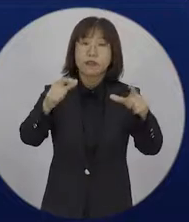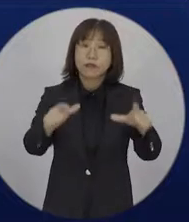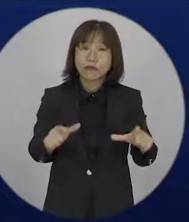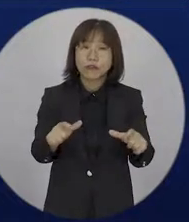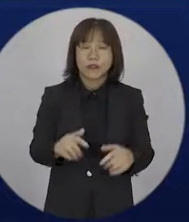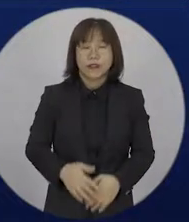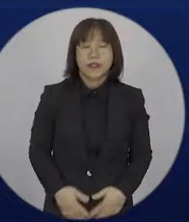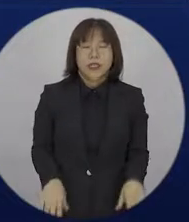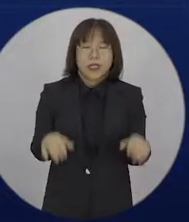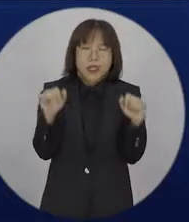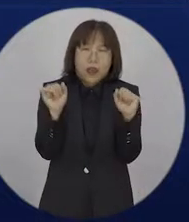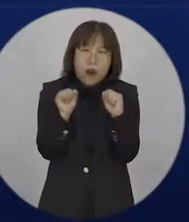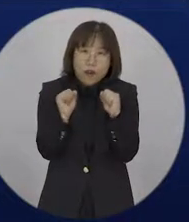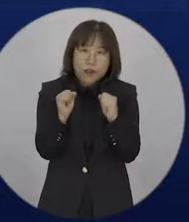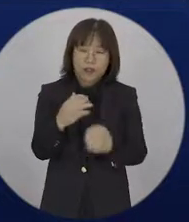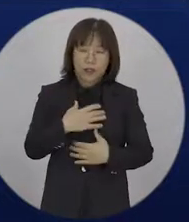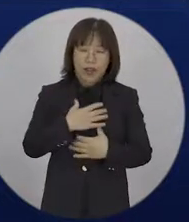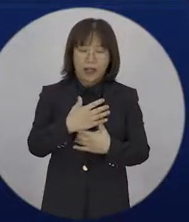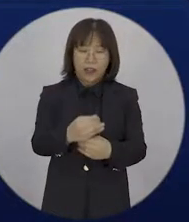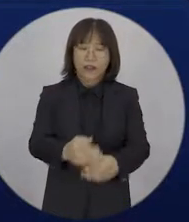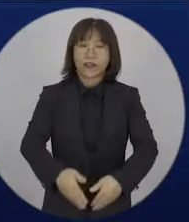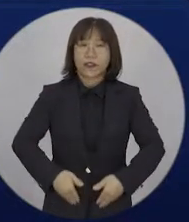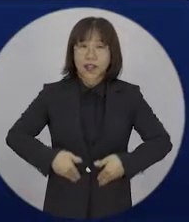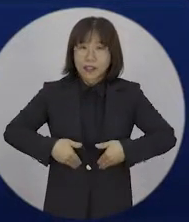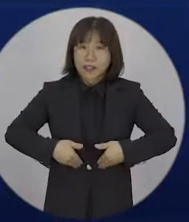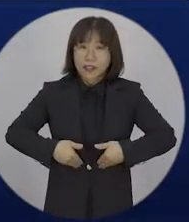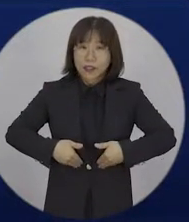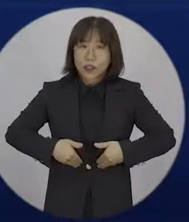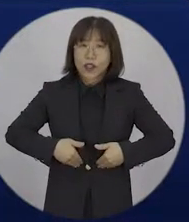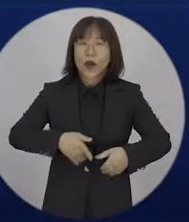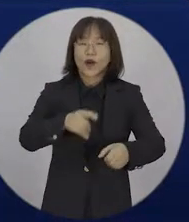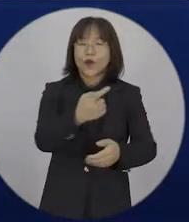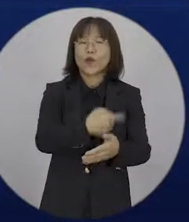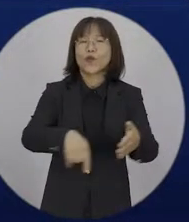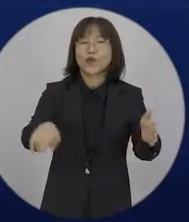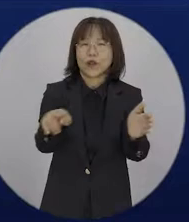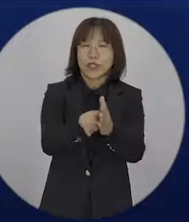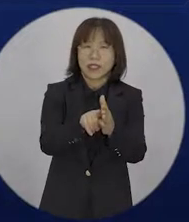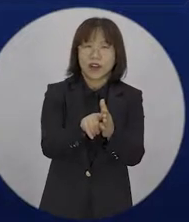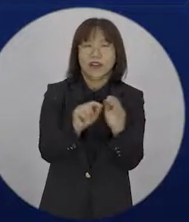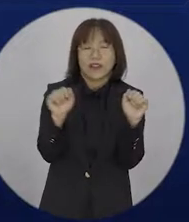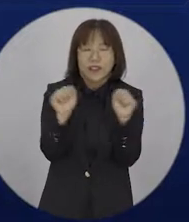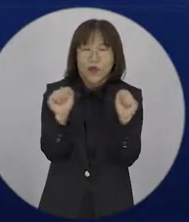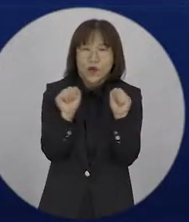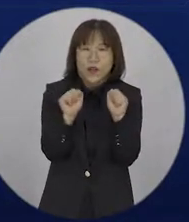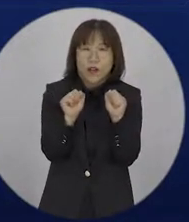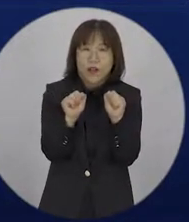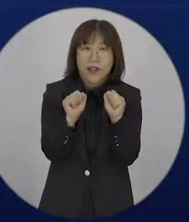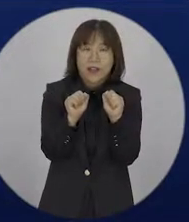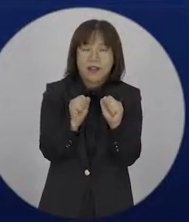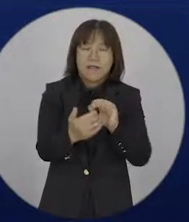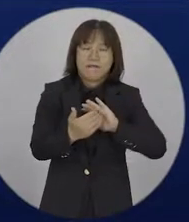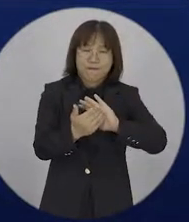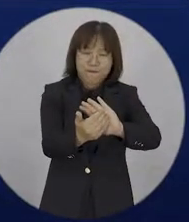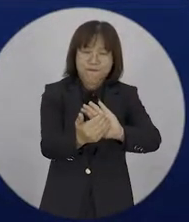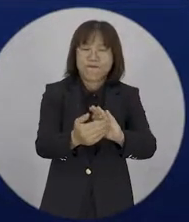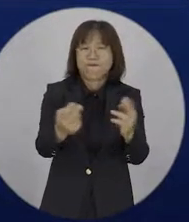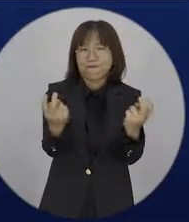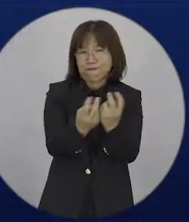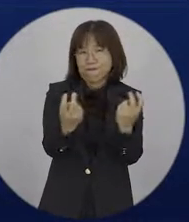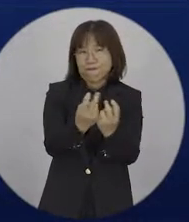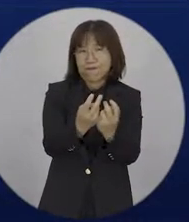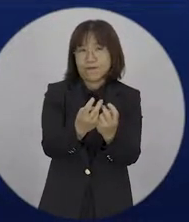강서구가 추운 겨울 모두가 안전하고 따뜻한 겨울을 보낼 수 있도록 겨울철 종합대책 을 시행합니다